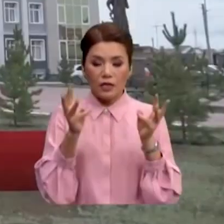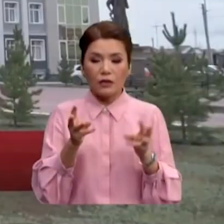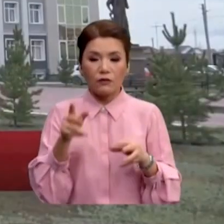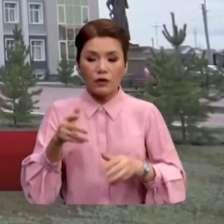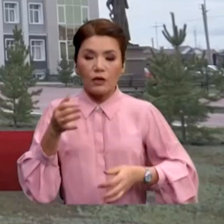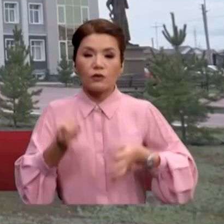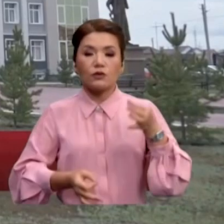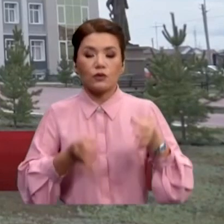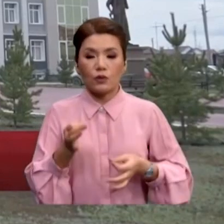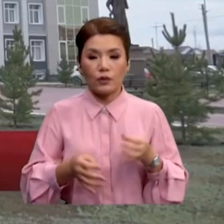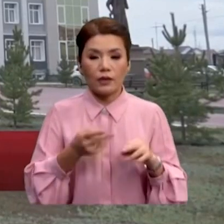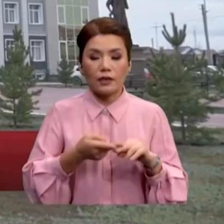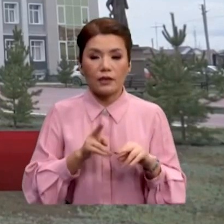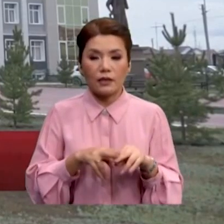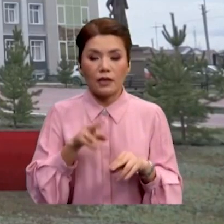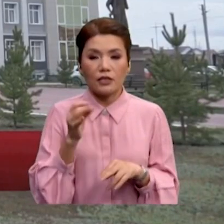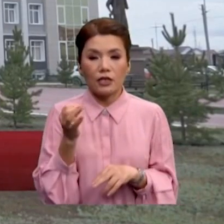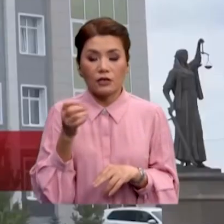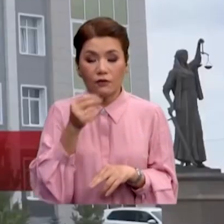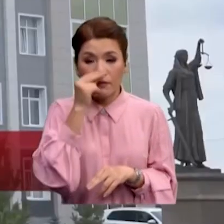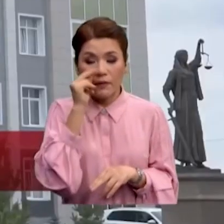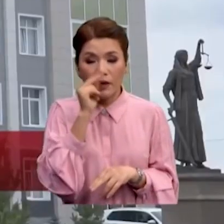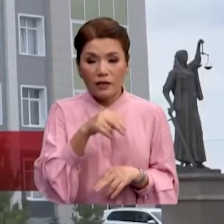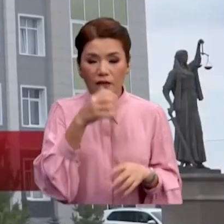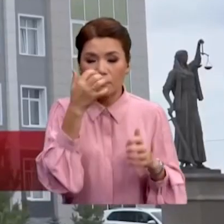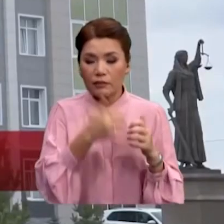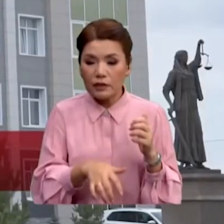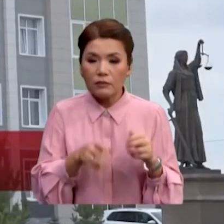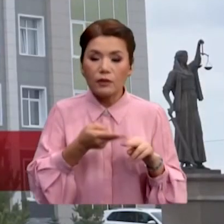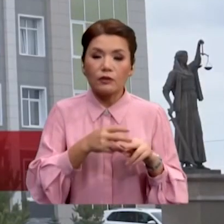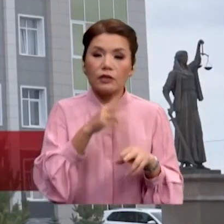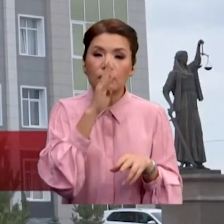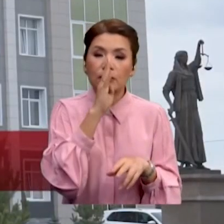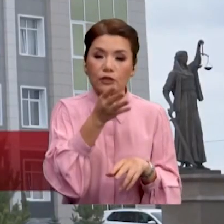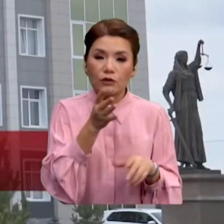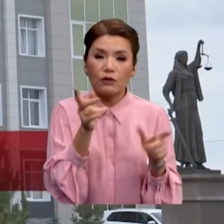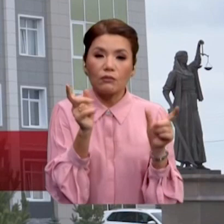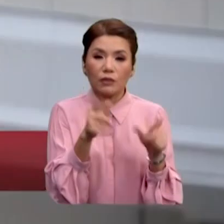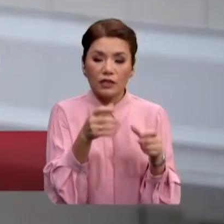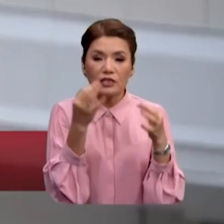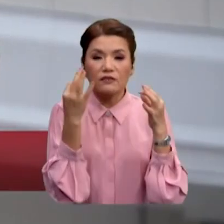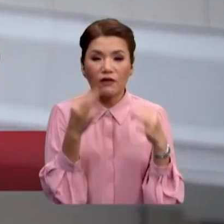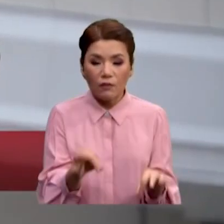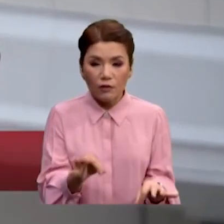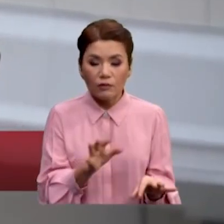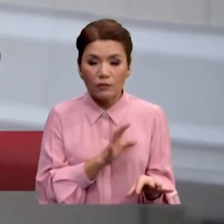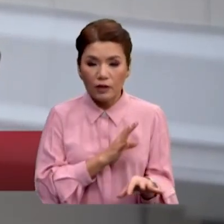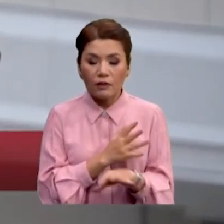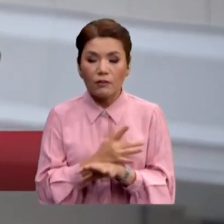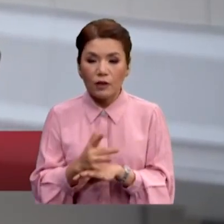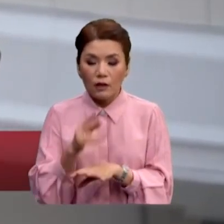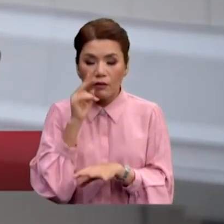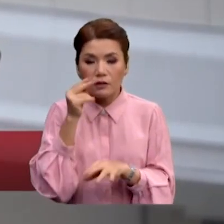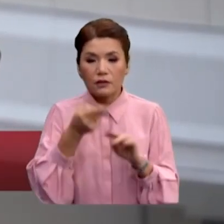суде первой инстанции Назгата Жакашева признали виновным в халатности и назначили 4 года ограничения свободы. Осужденный и